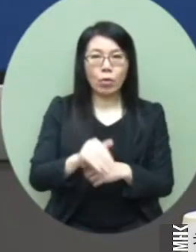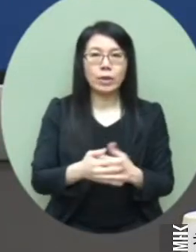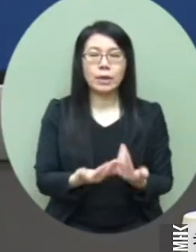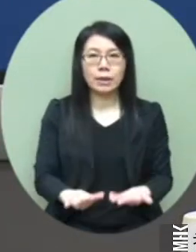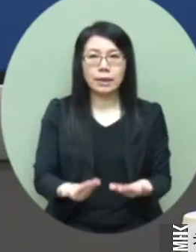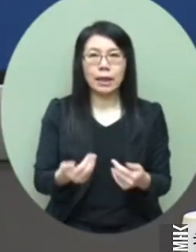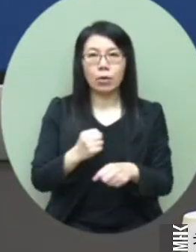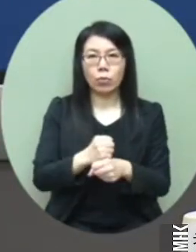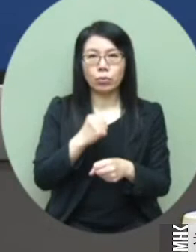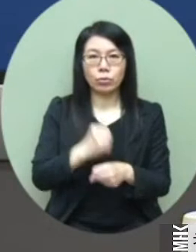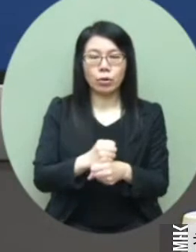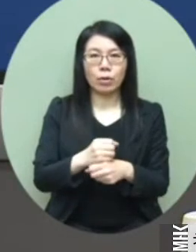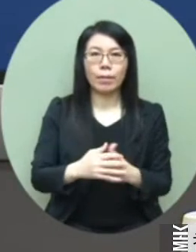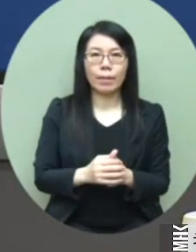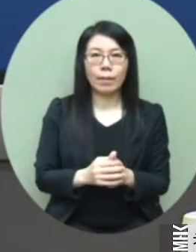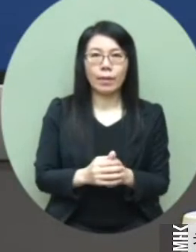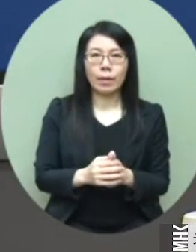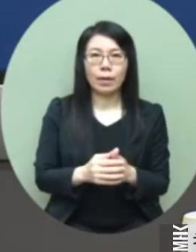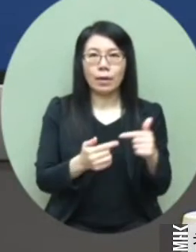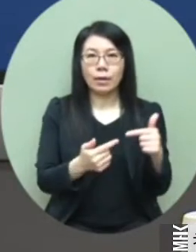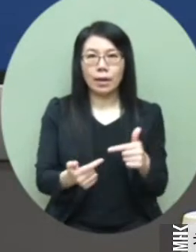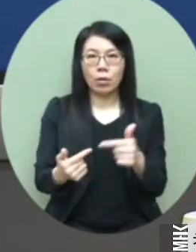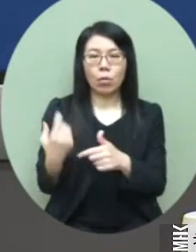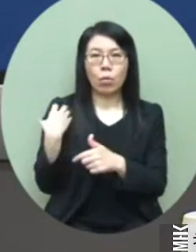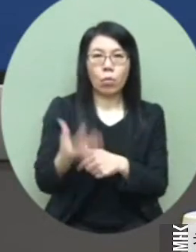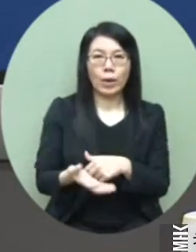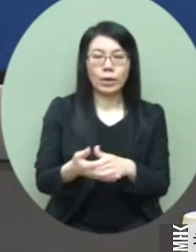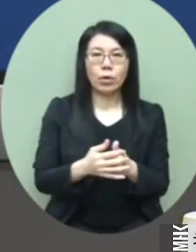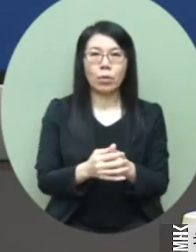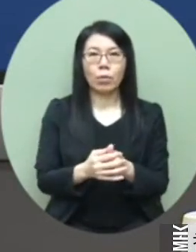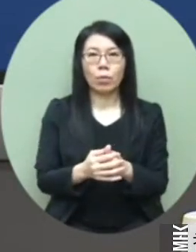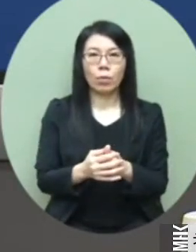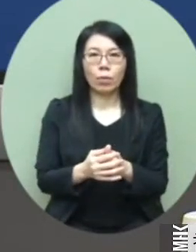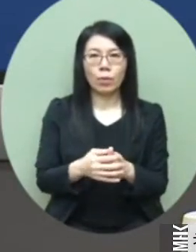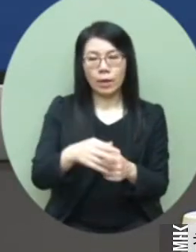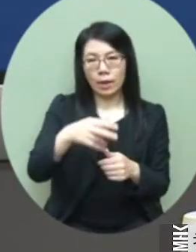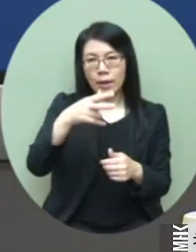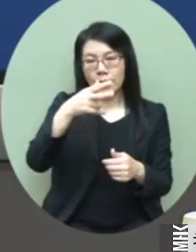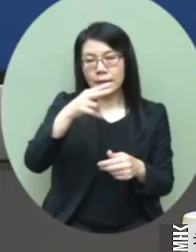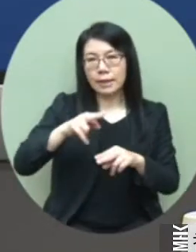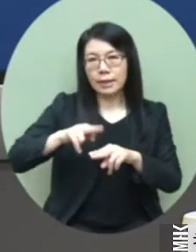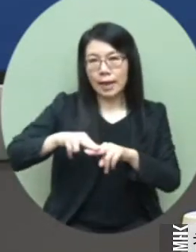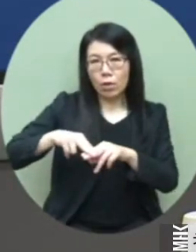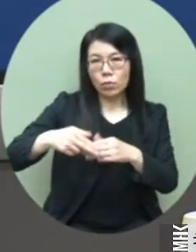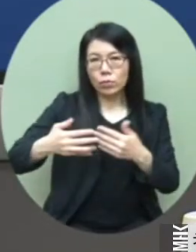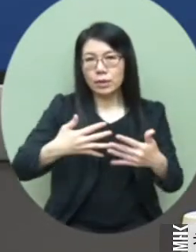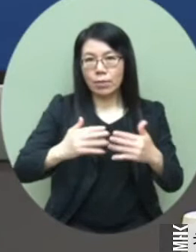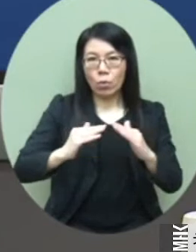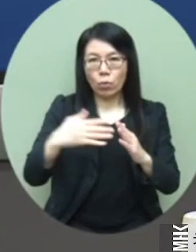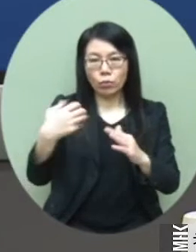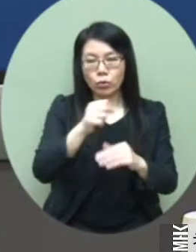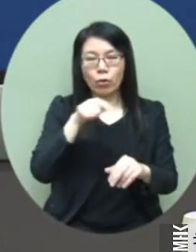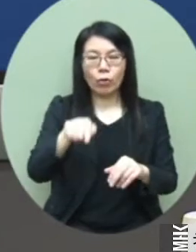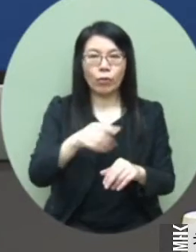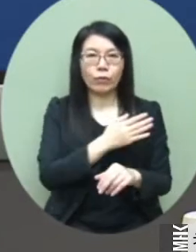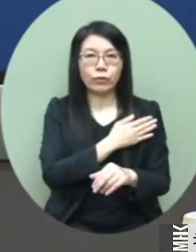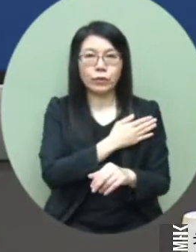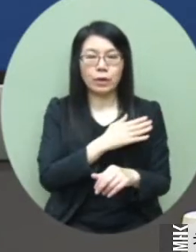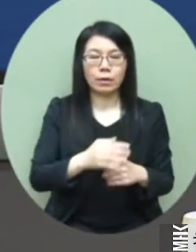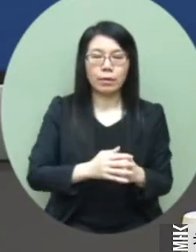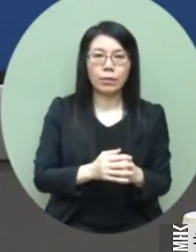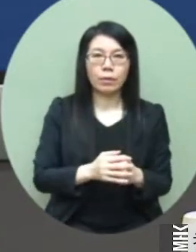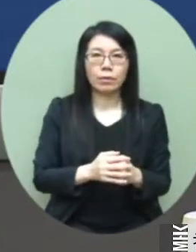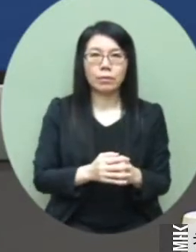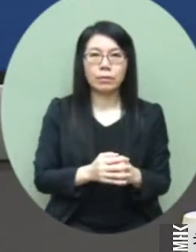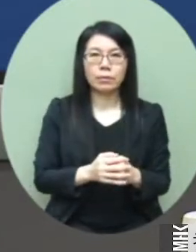呢件工作咧我係一直都係委託咗政制及內地事務局局長咧嚟到去